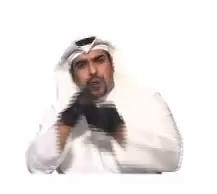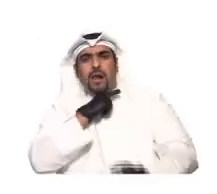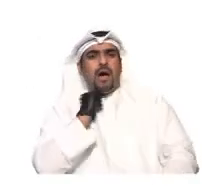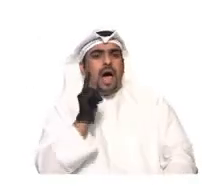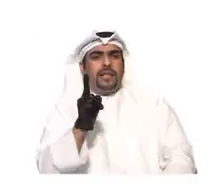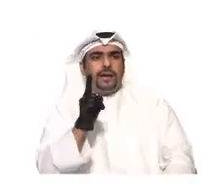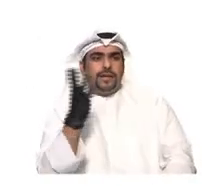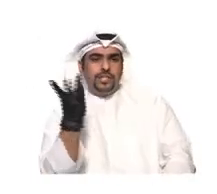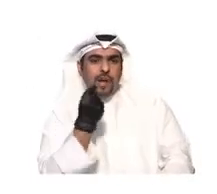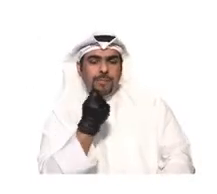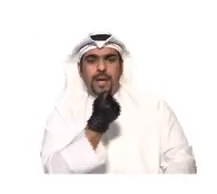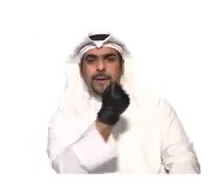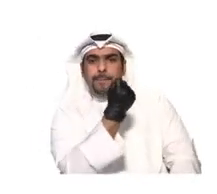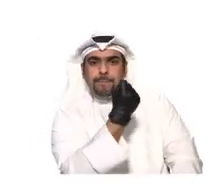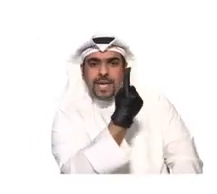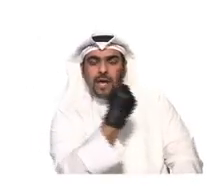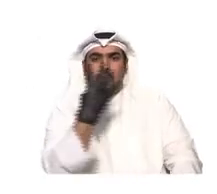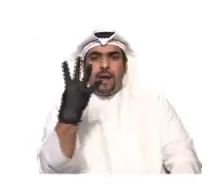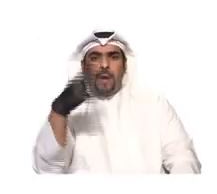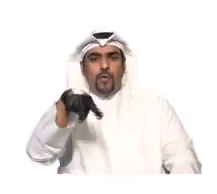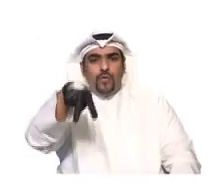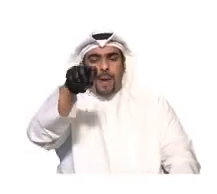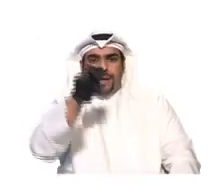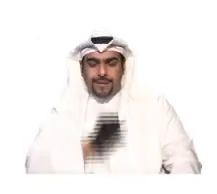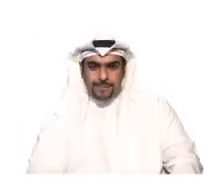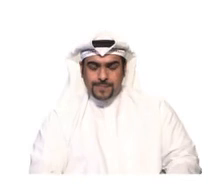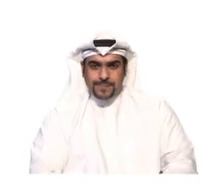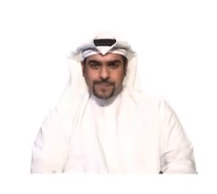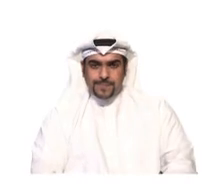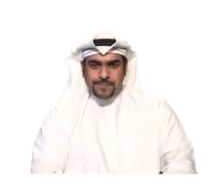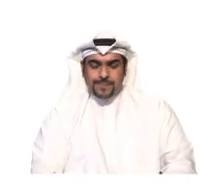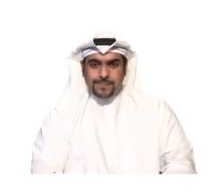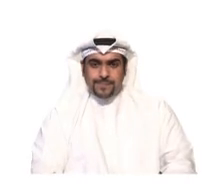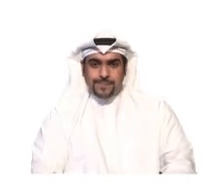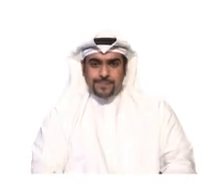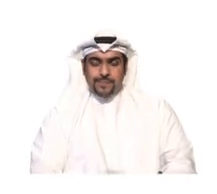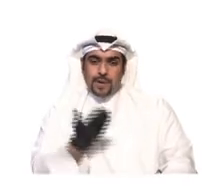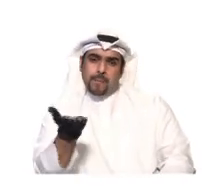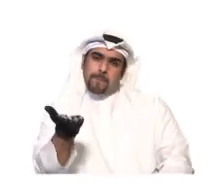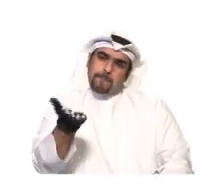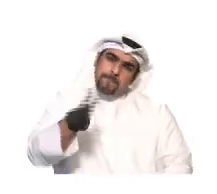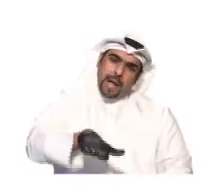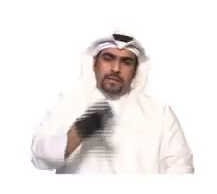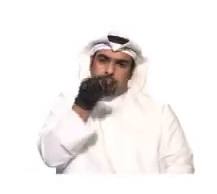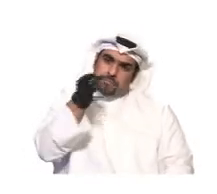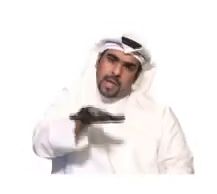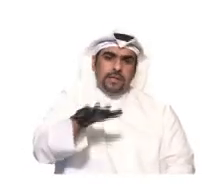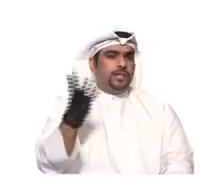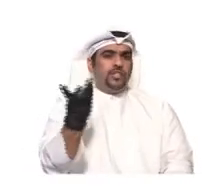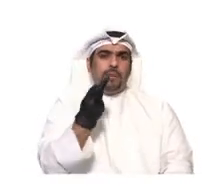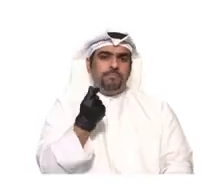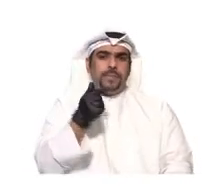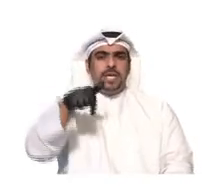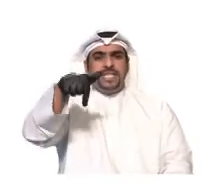غرف العناية المركزة عدد 184 حالة. أما فيما يخص حالات الوفاة، فقد تم تسجيل